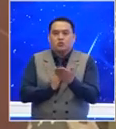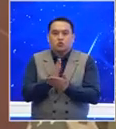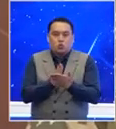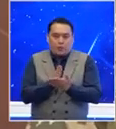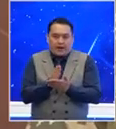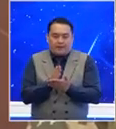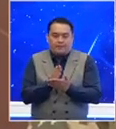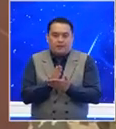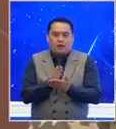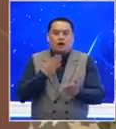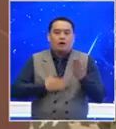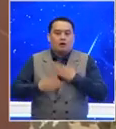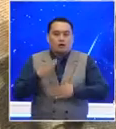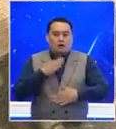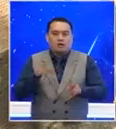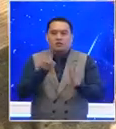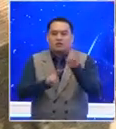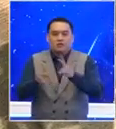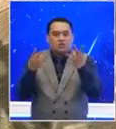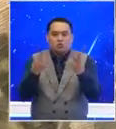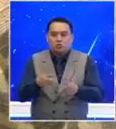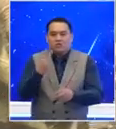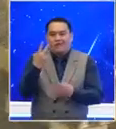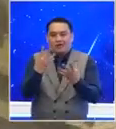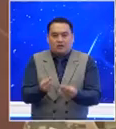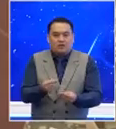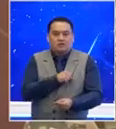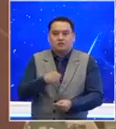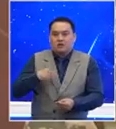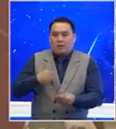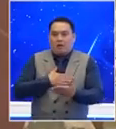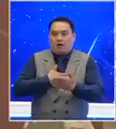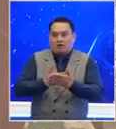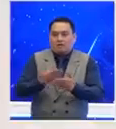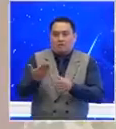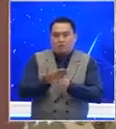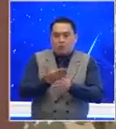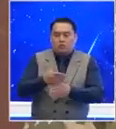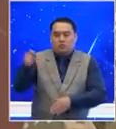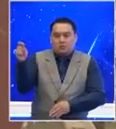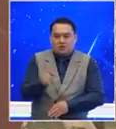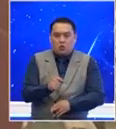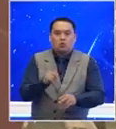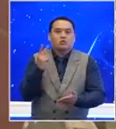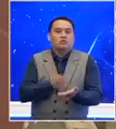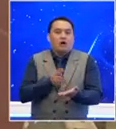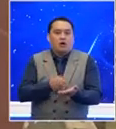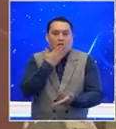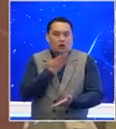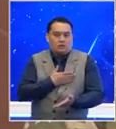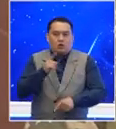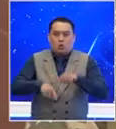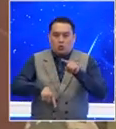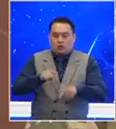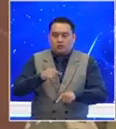срочной службы. Отрадно, что никого искать не пришлось. Буквально за два дня добровольцы заполнили необходимый контингент. Это доказывает, что они настоящие патриоты